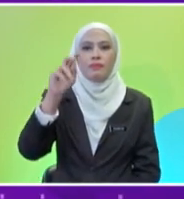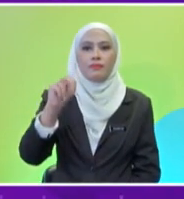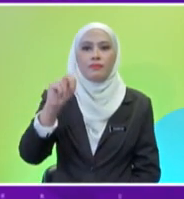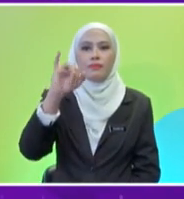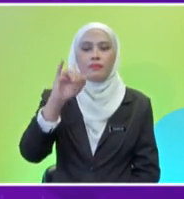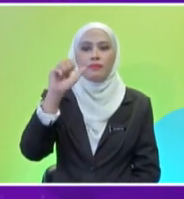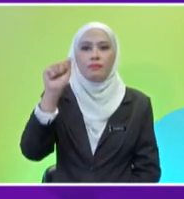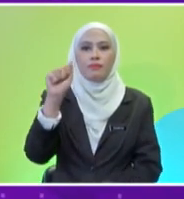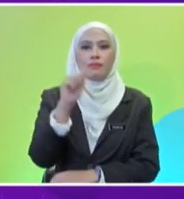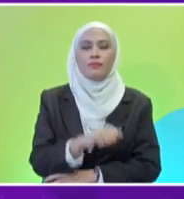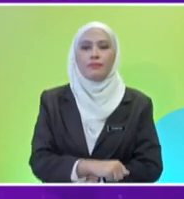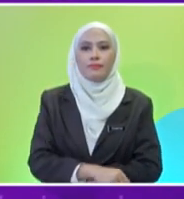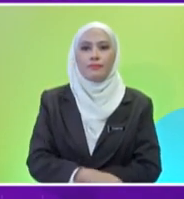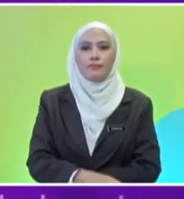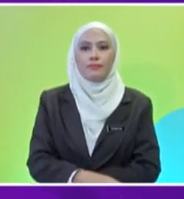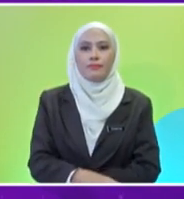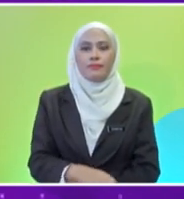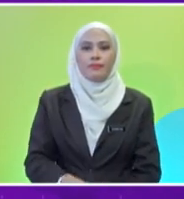Ahmad safaringganu